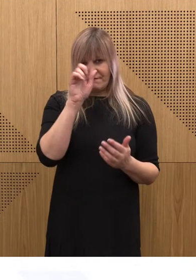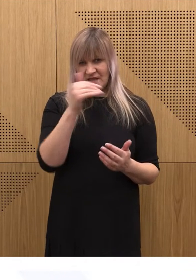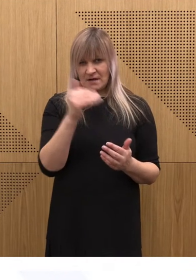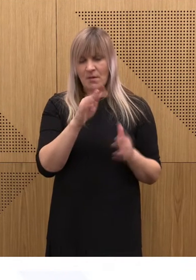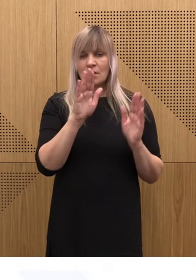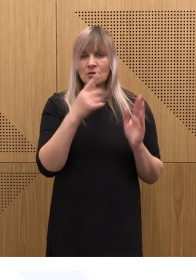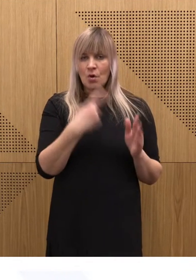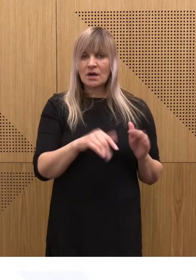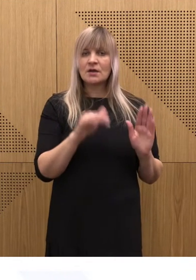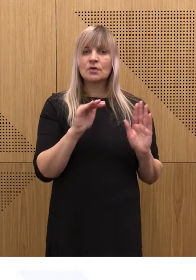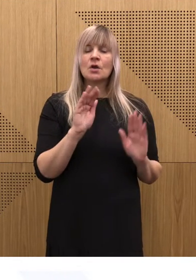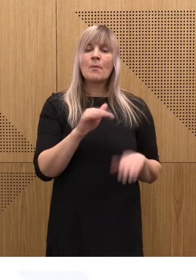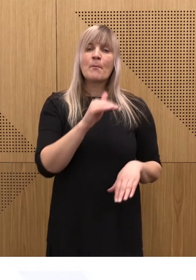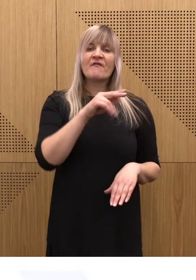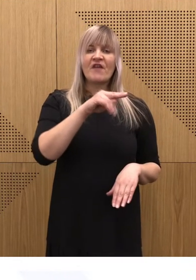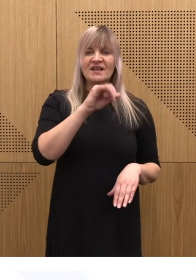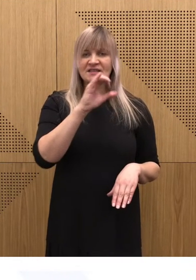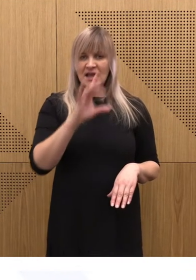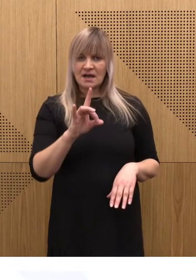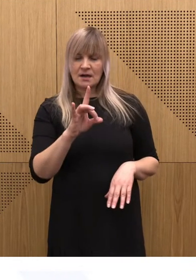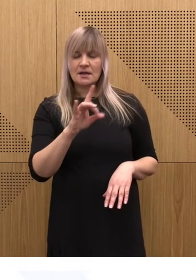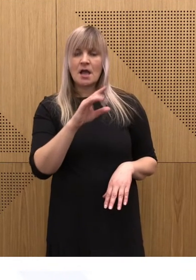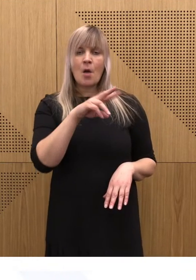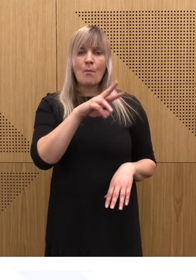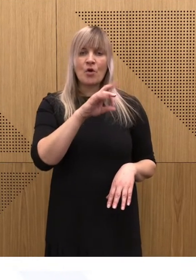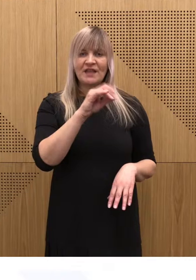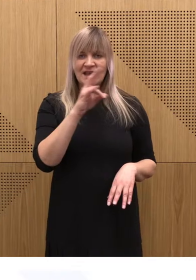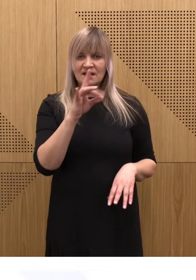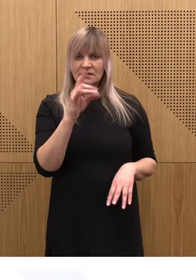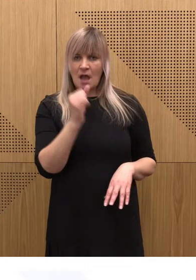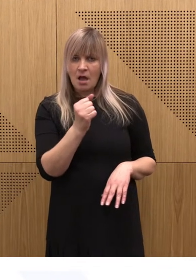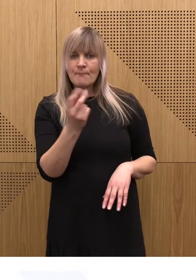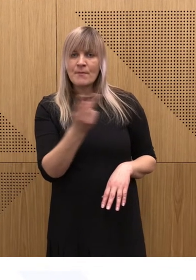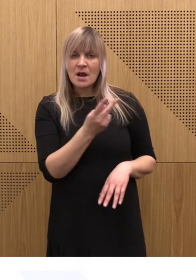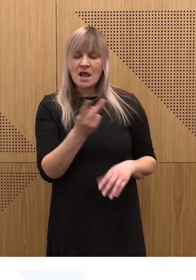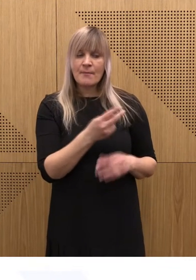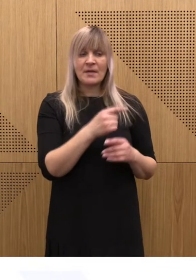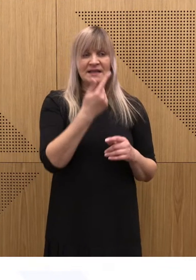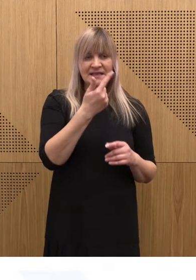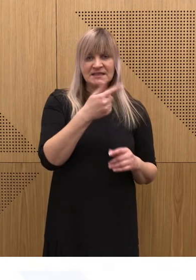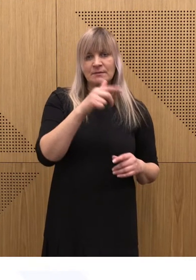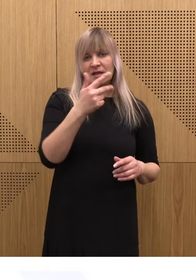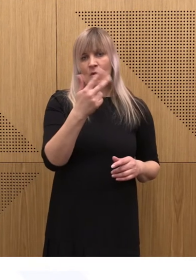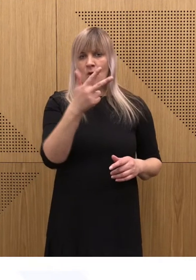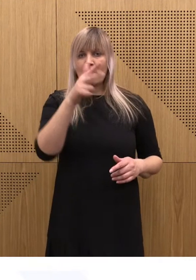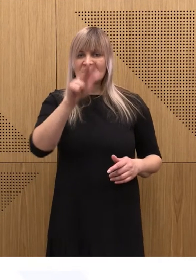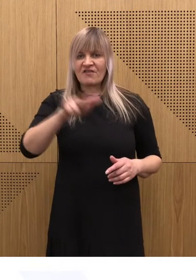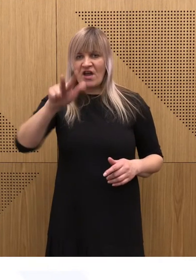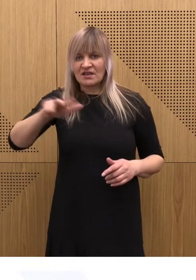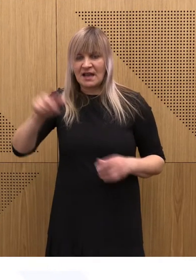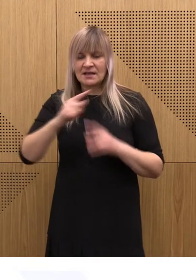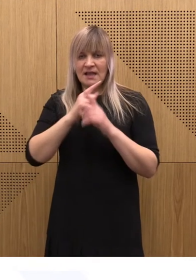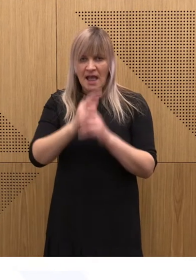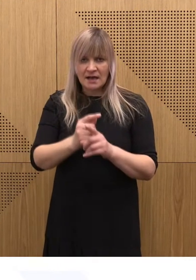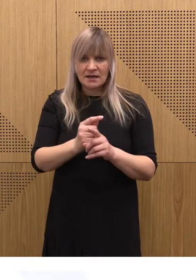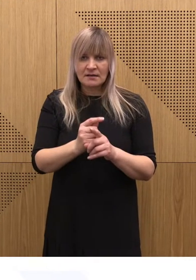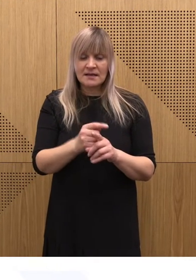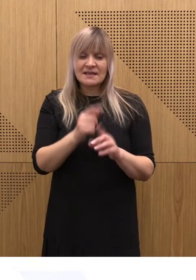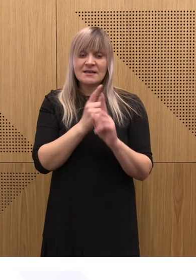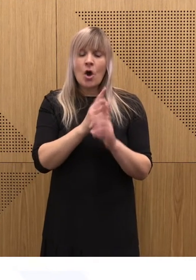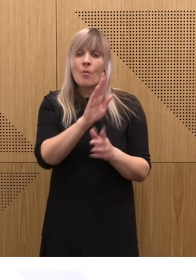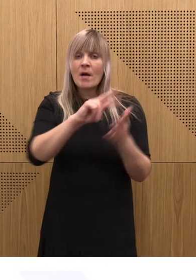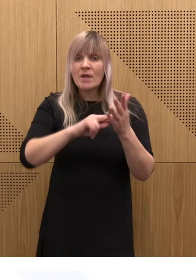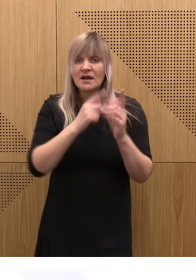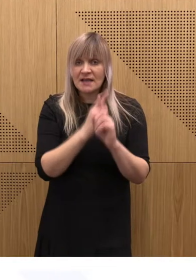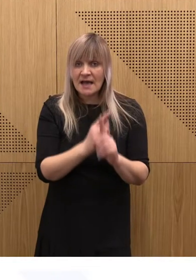lubanud, on esialgu välja pannud oma sellise nii-öelda võimekuse, esimene kvartal, teine kvartal, kolmas kvartal, järgmine aasta ja selle alusel Eestil oleks